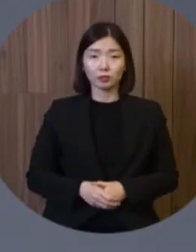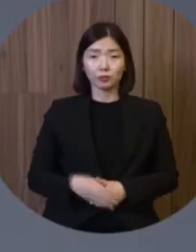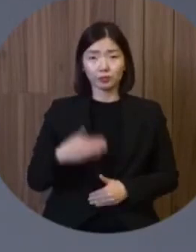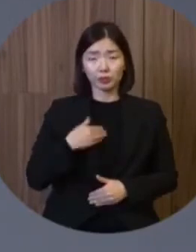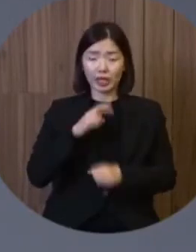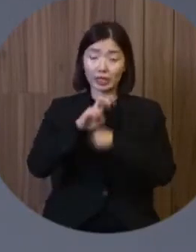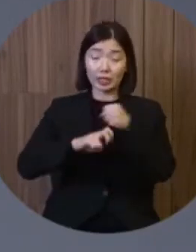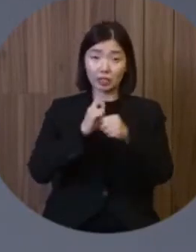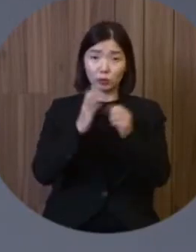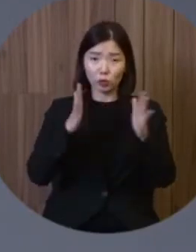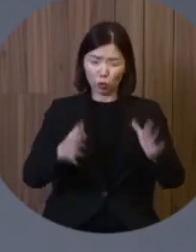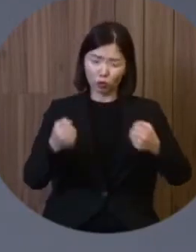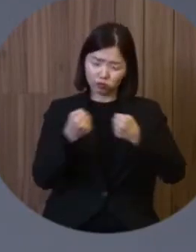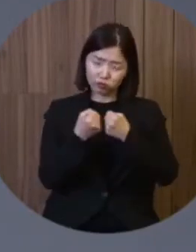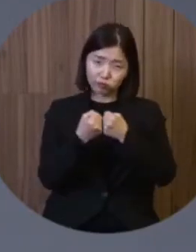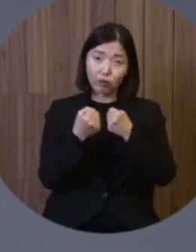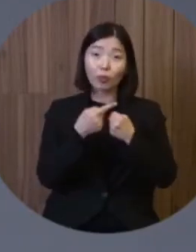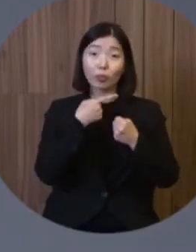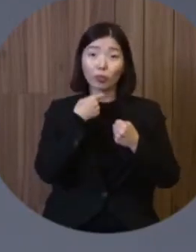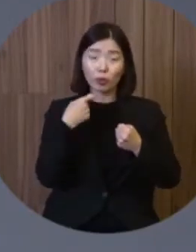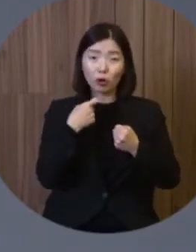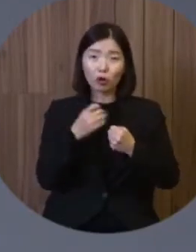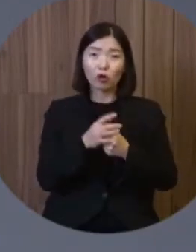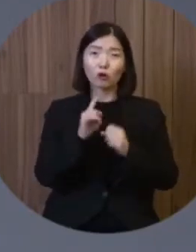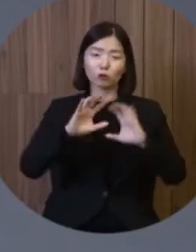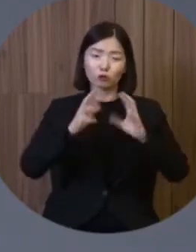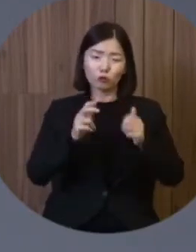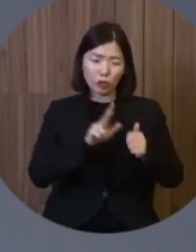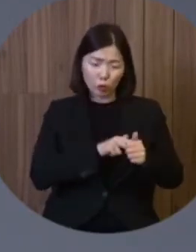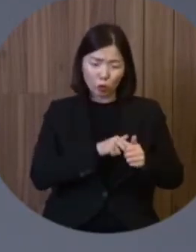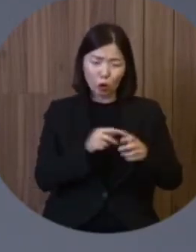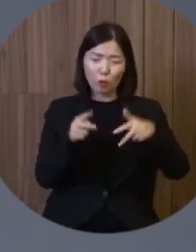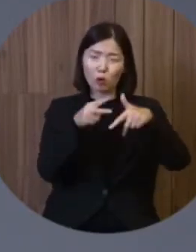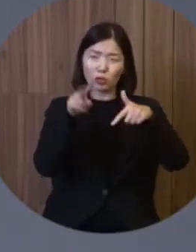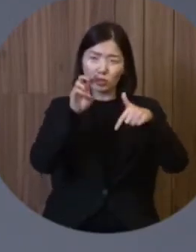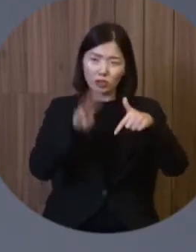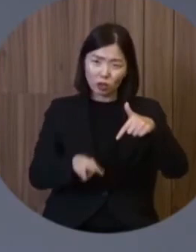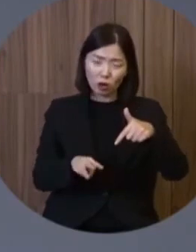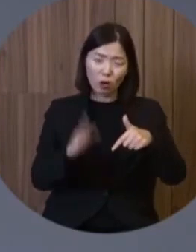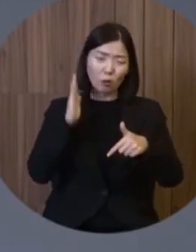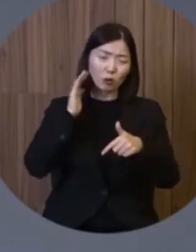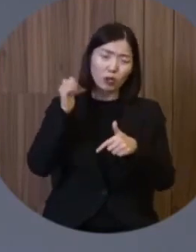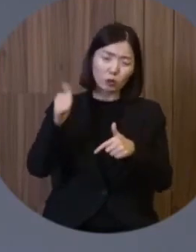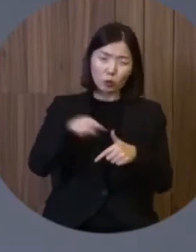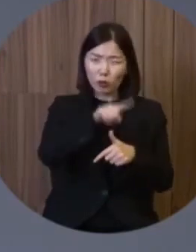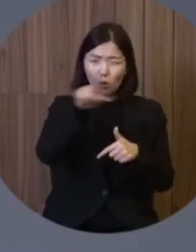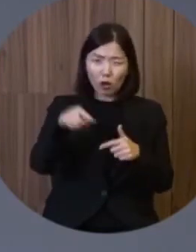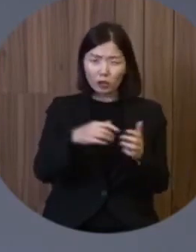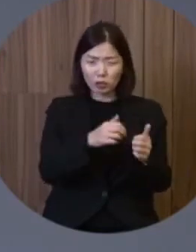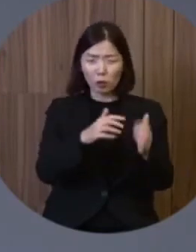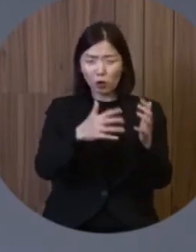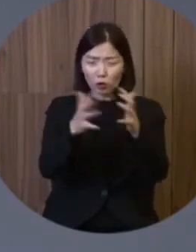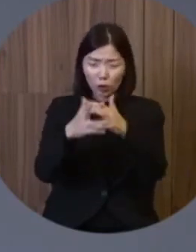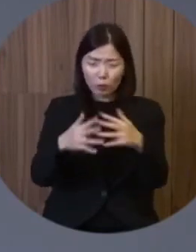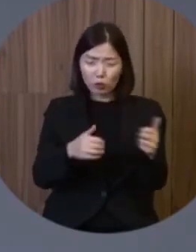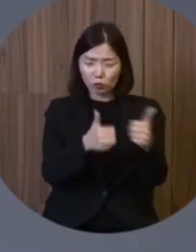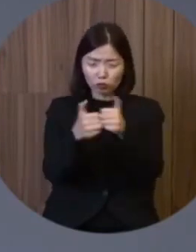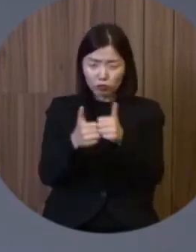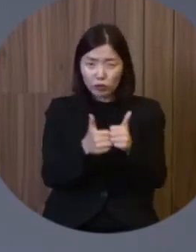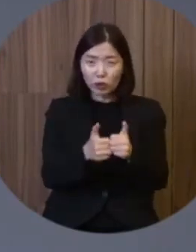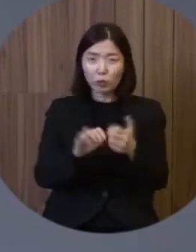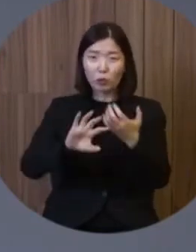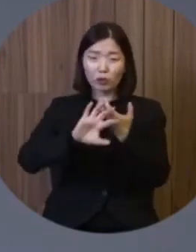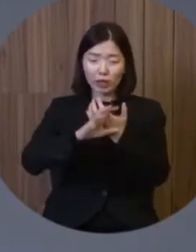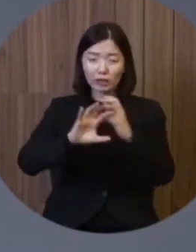제가 20년 동안 싸웠던 오선 국회의원과 인천시장, 대통령 직속 북방경제협력위원장으로 싸웠던